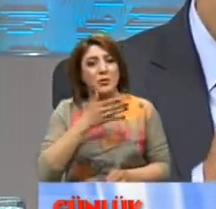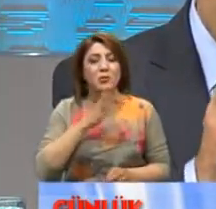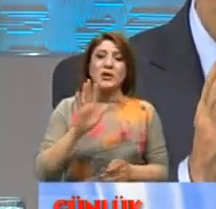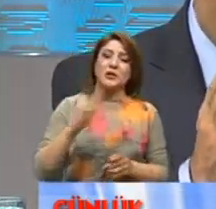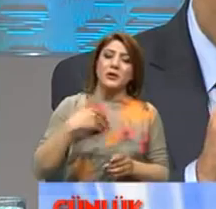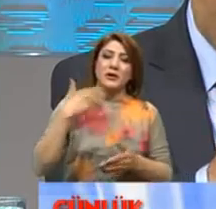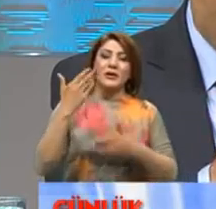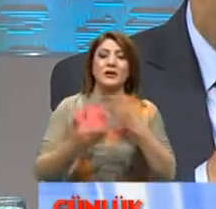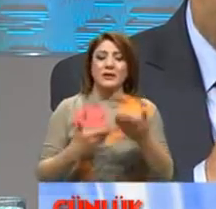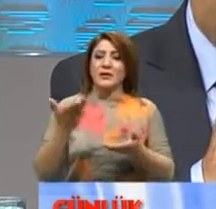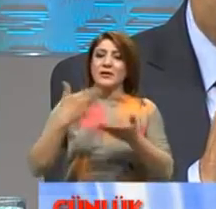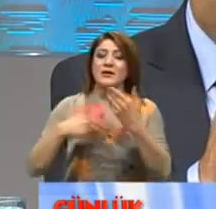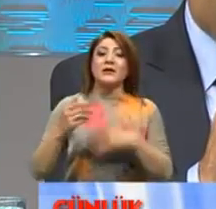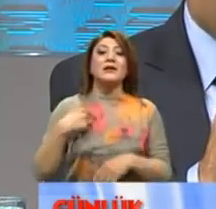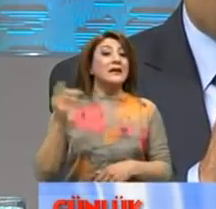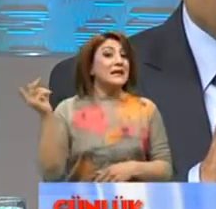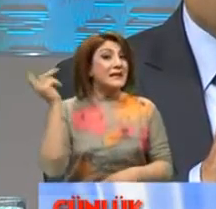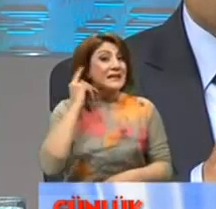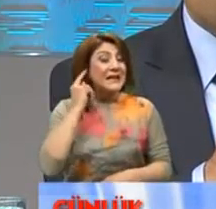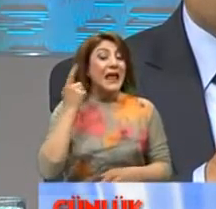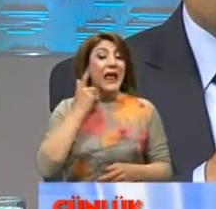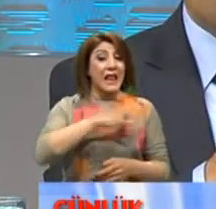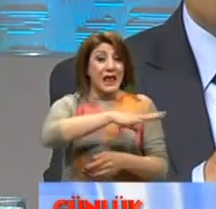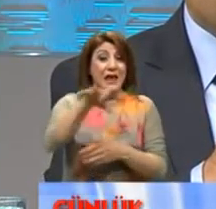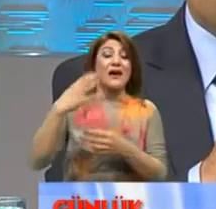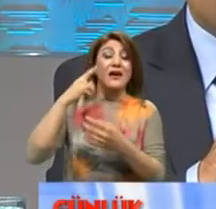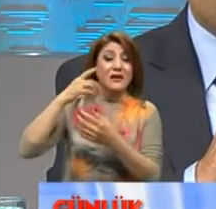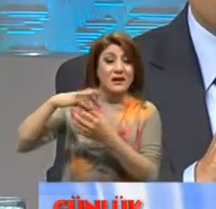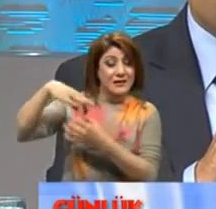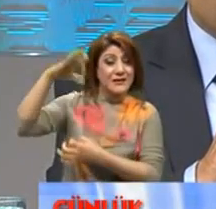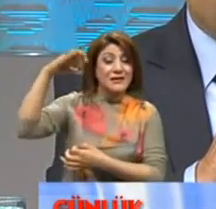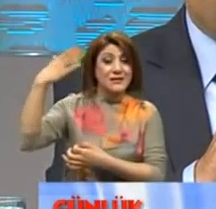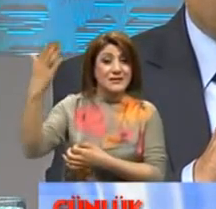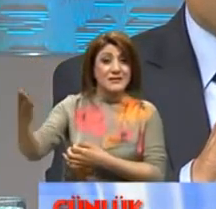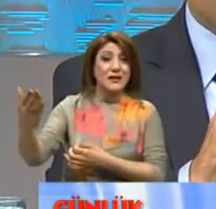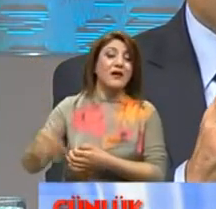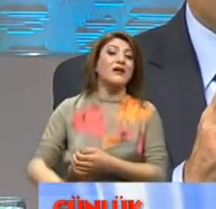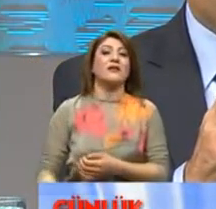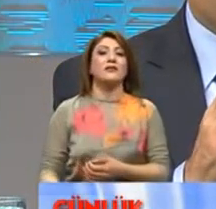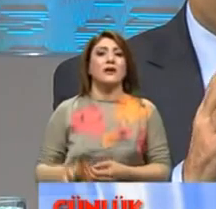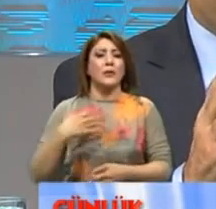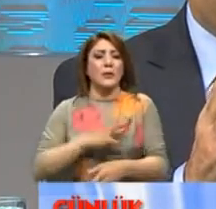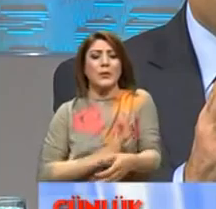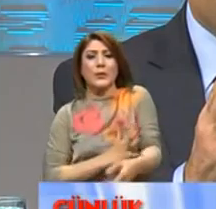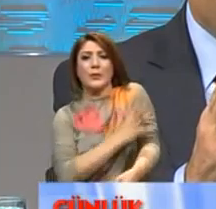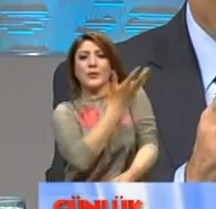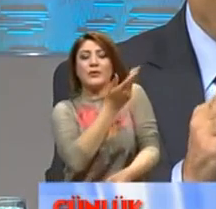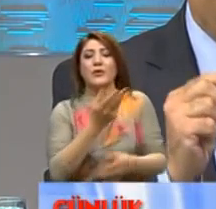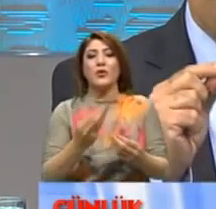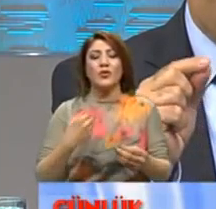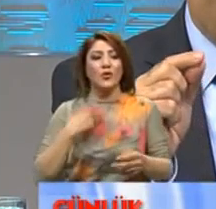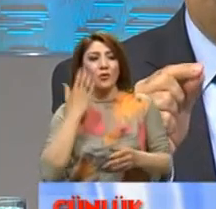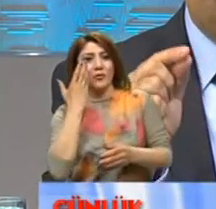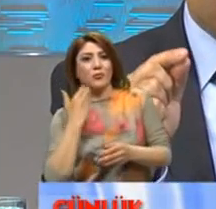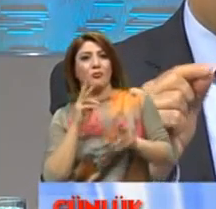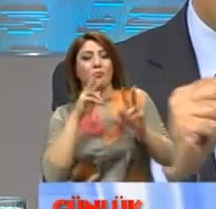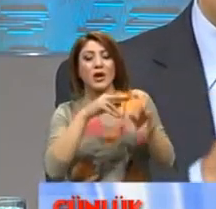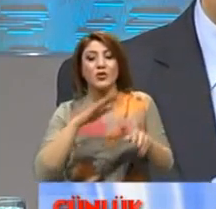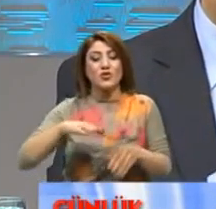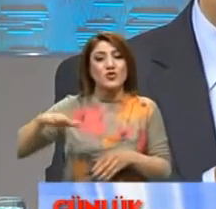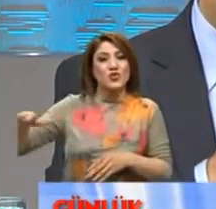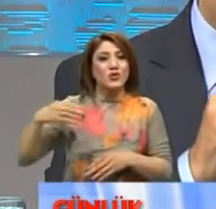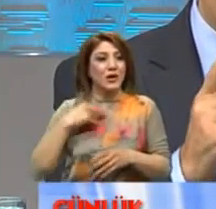mı? Buyurun alalım. Dinleyen her insan, evet. Dinleyen her insanın hakikaten tüylerini ürpetiyor seyredenin. O